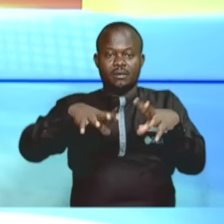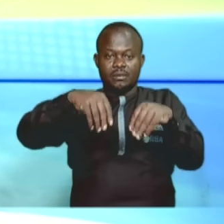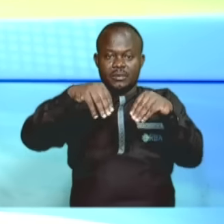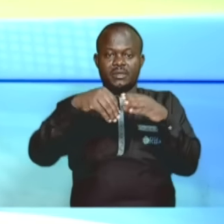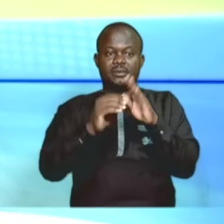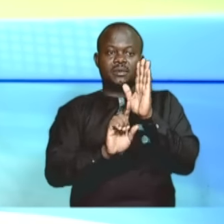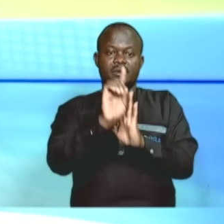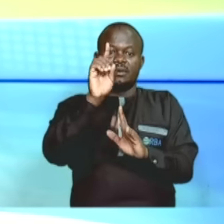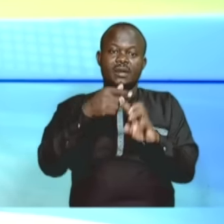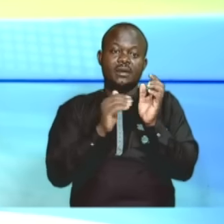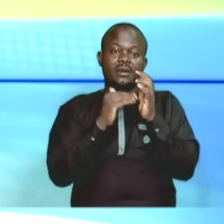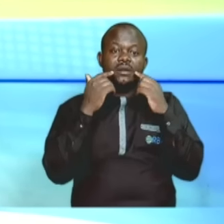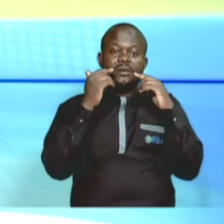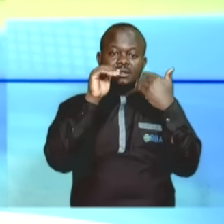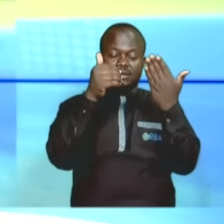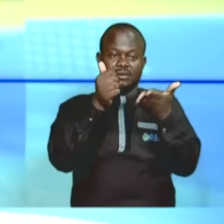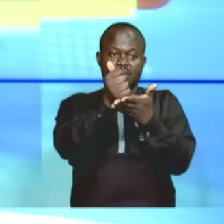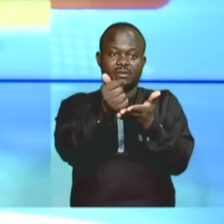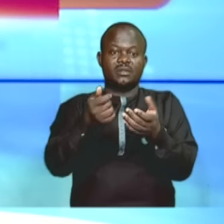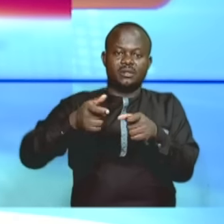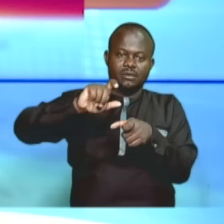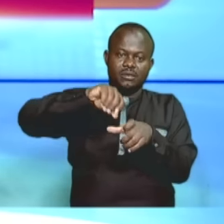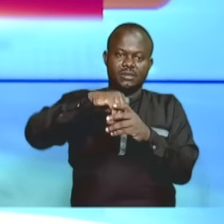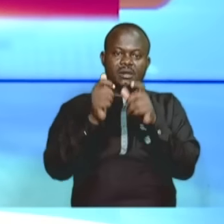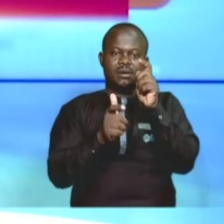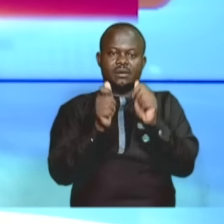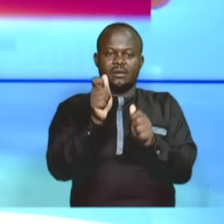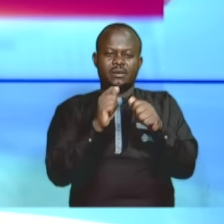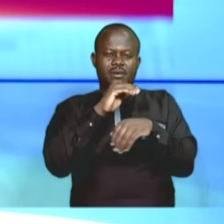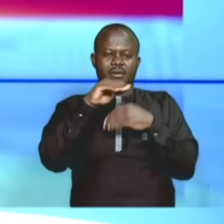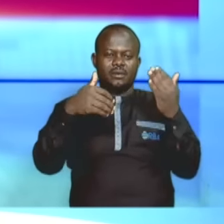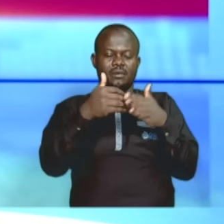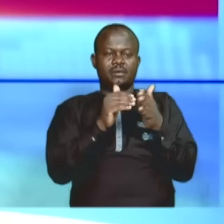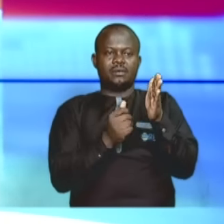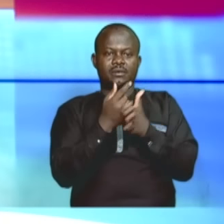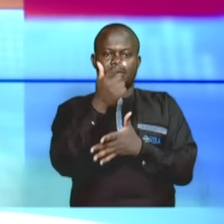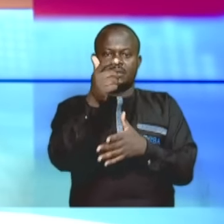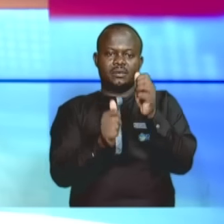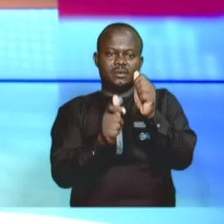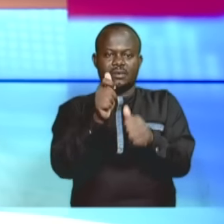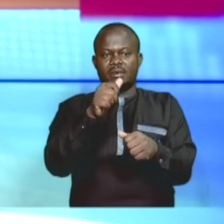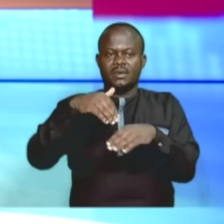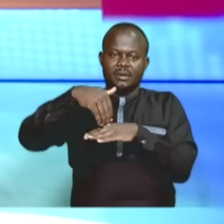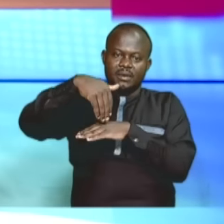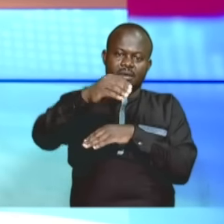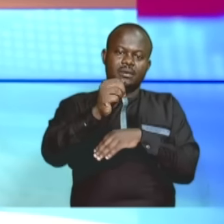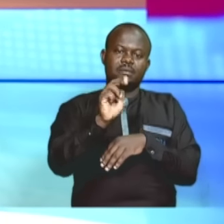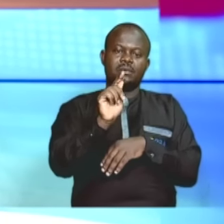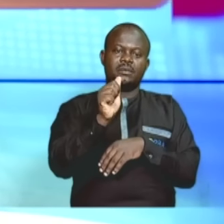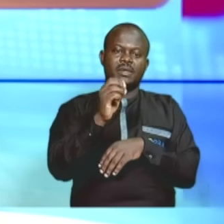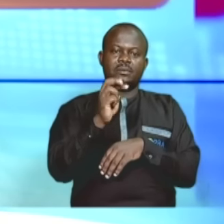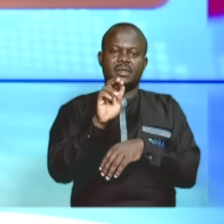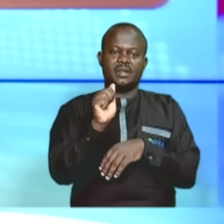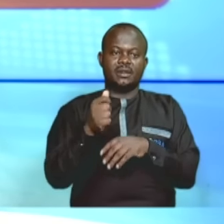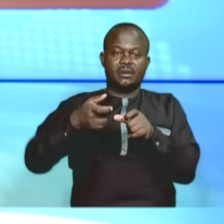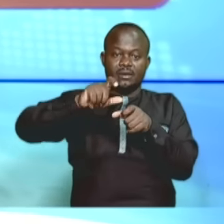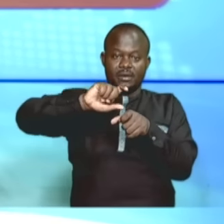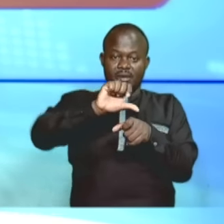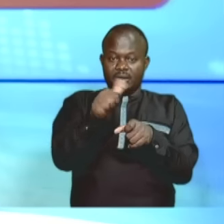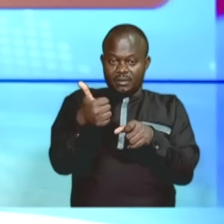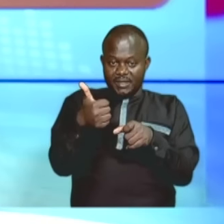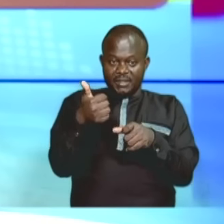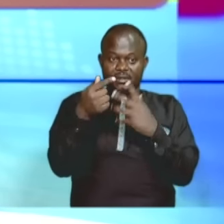kijyambere bakavuga ko byabafashije kongera umukamo bituma n'amata bagemura ku ruganda rwa Mukamira yiyongera ibindi kuri